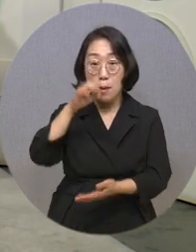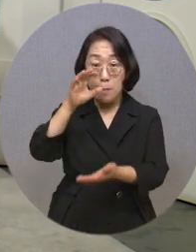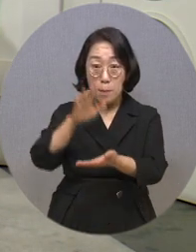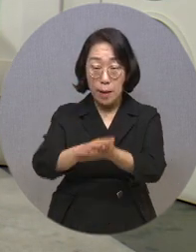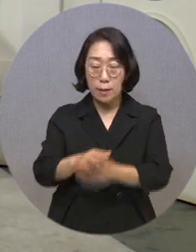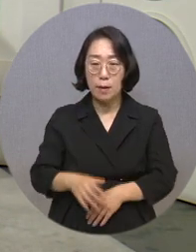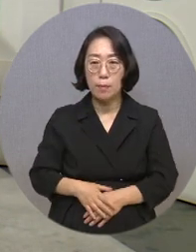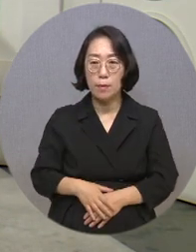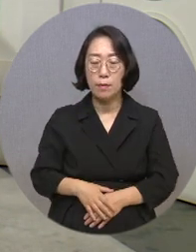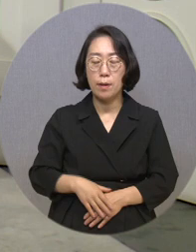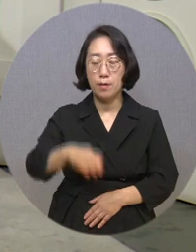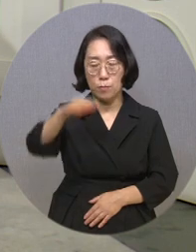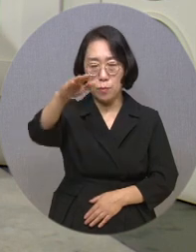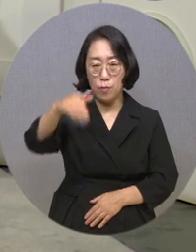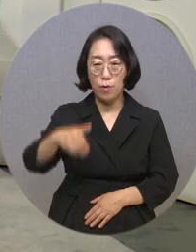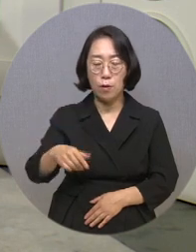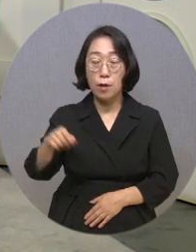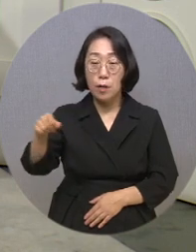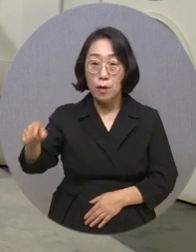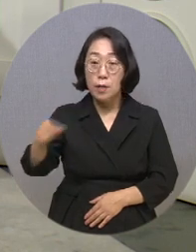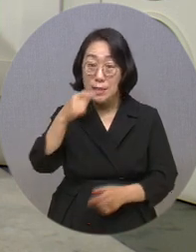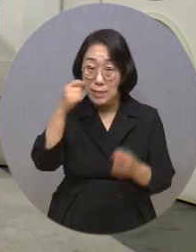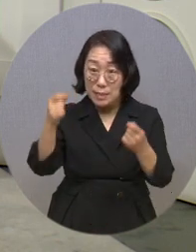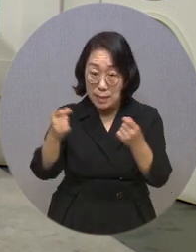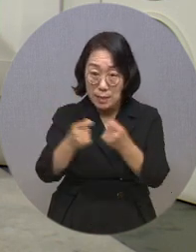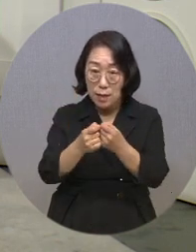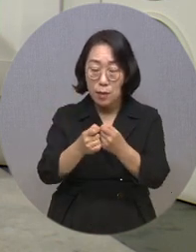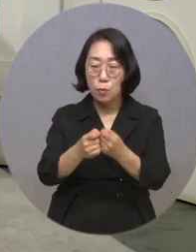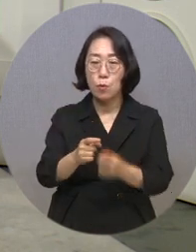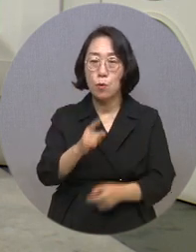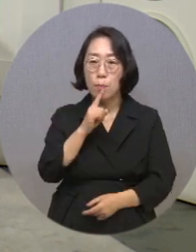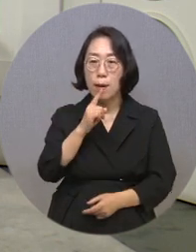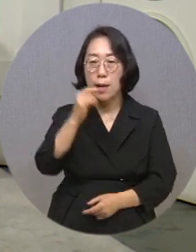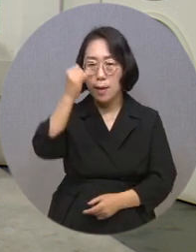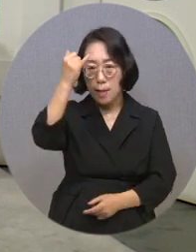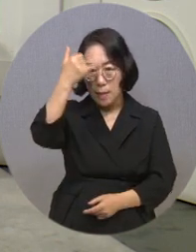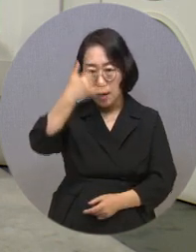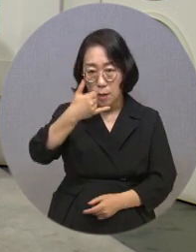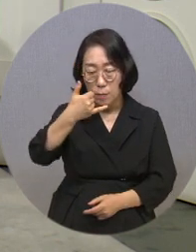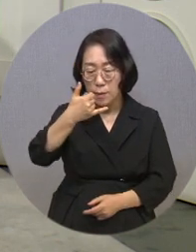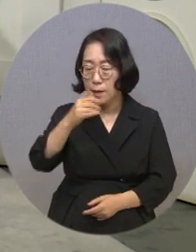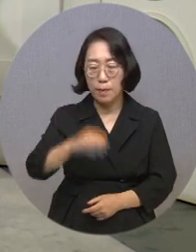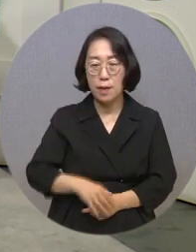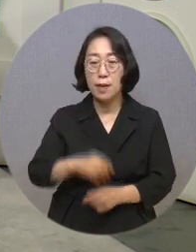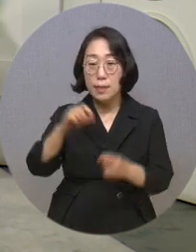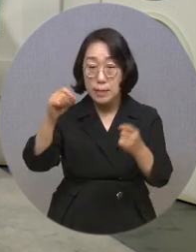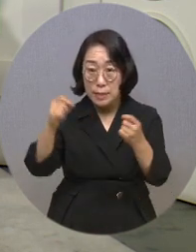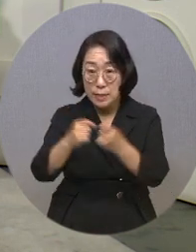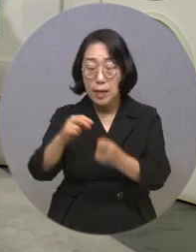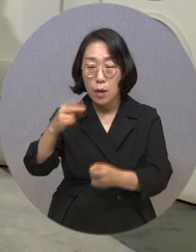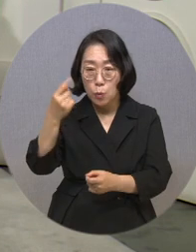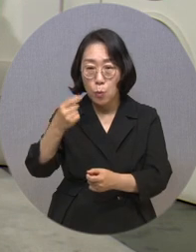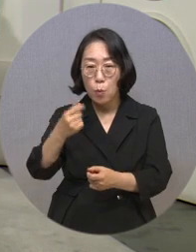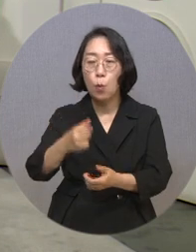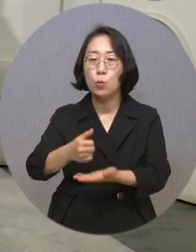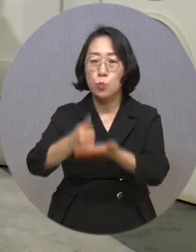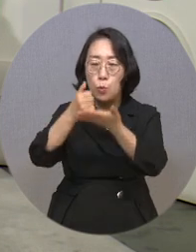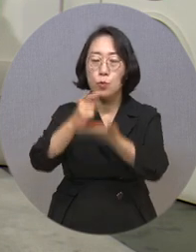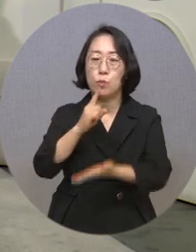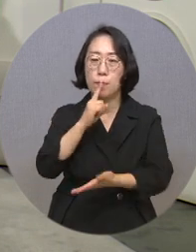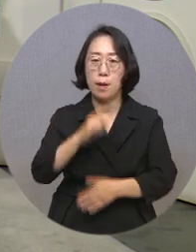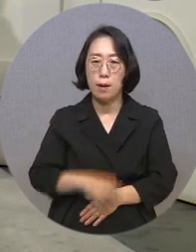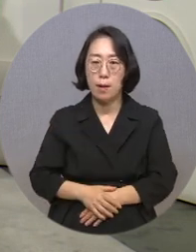불러요. 아무리 어르신하고 친해도 반말은 하지 마세요. 그건 노인 학대입니다. 그렇게 해서 그때그때마다